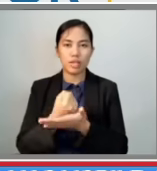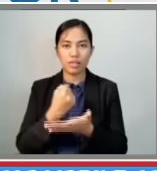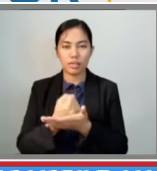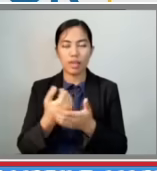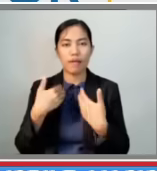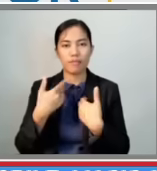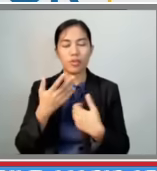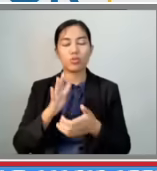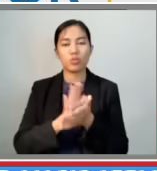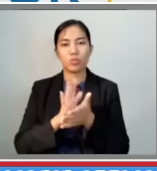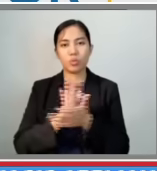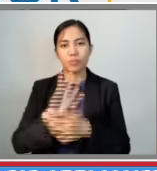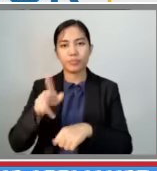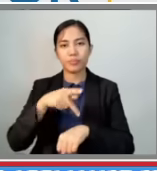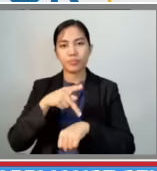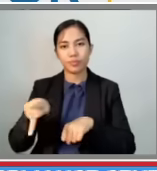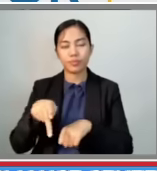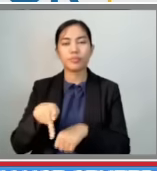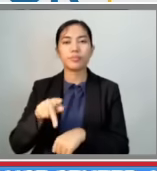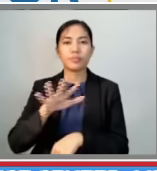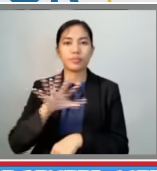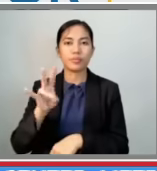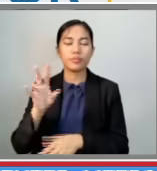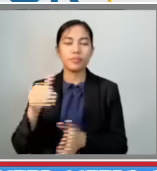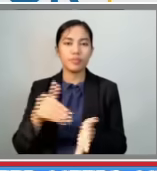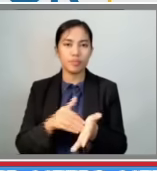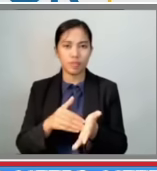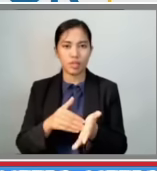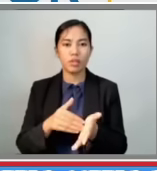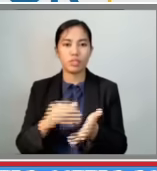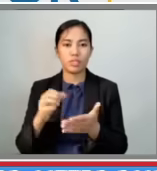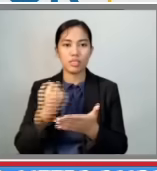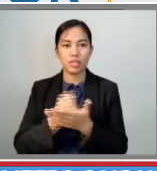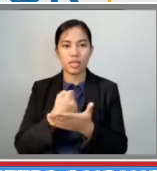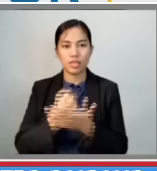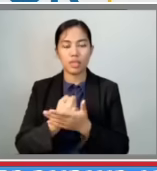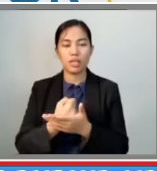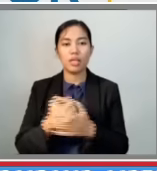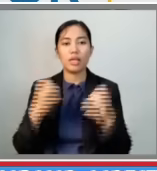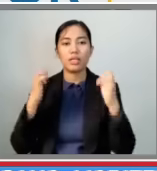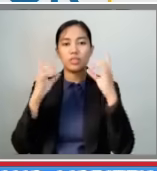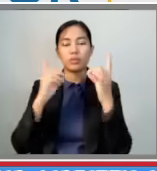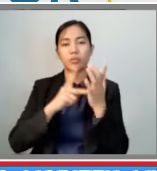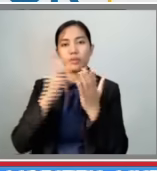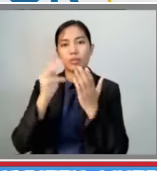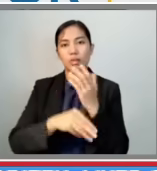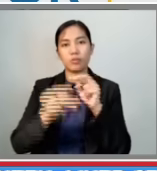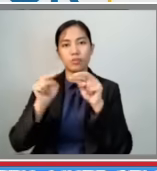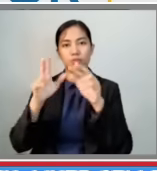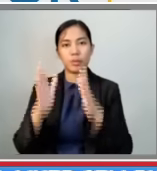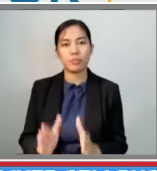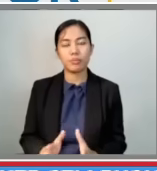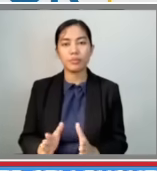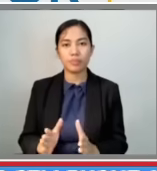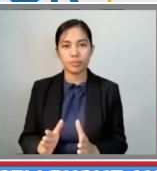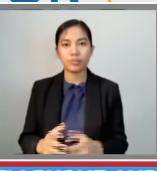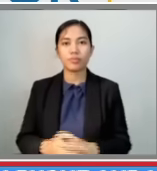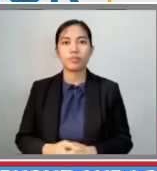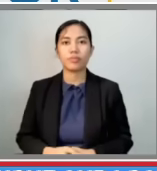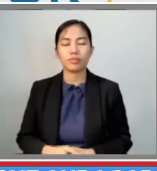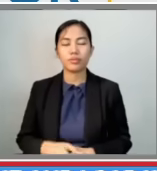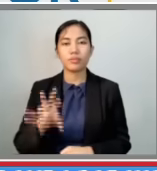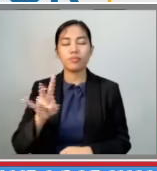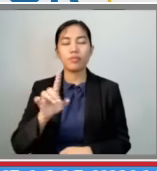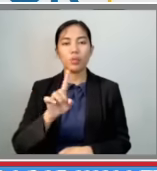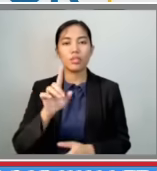2, mahigit 57,000 po ang sweldo. At Education Program Supervisor na may sweldo mahigit 71,000